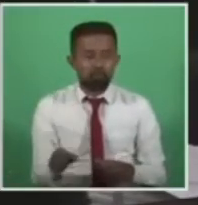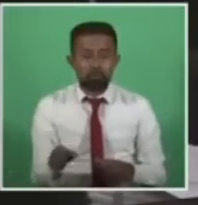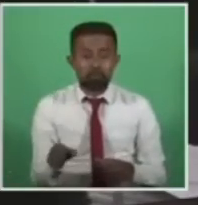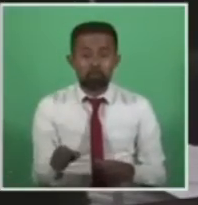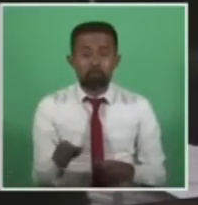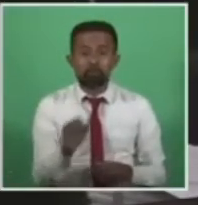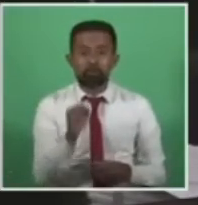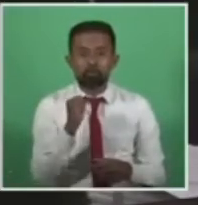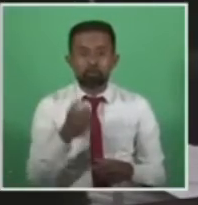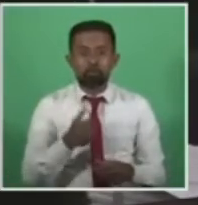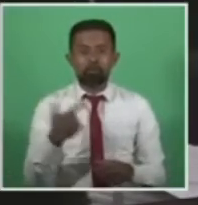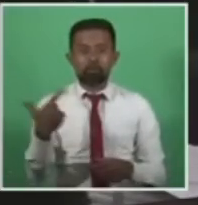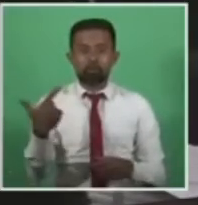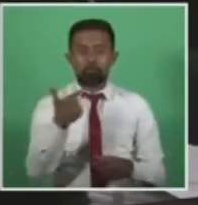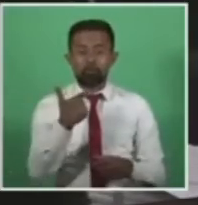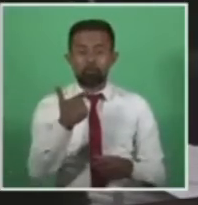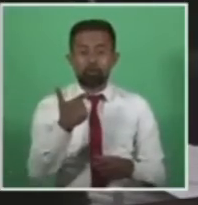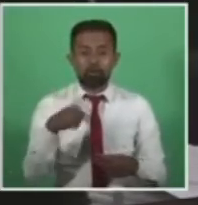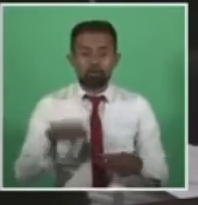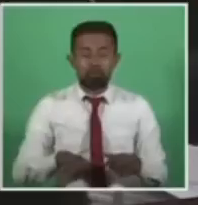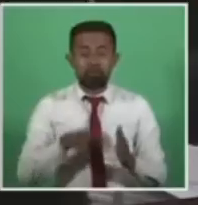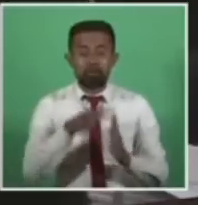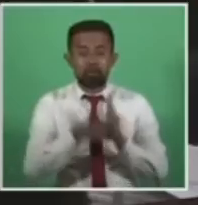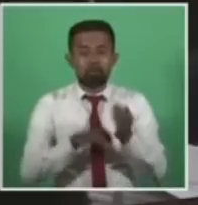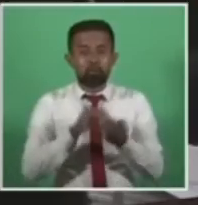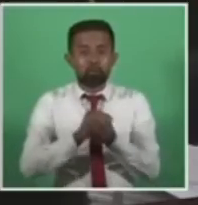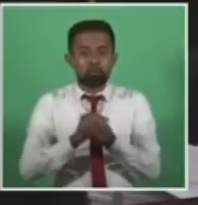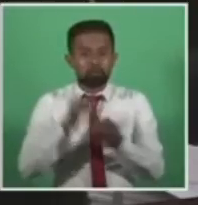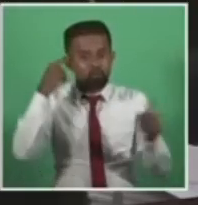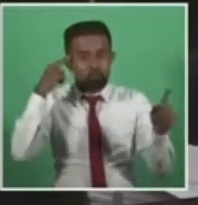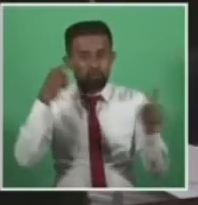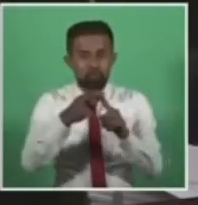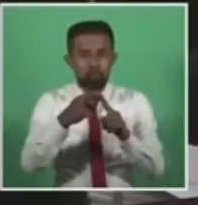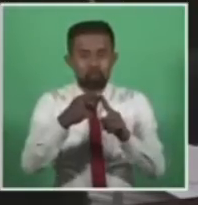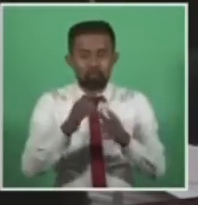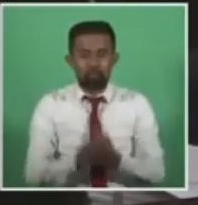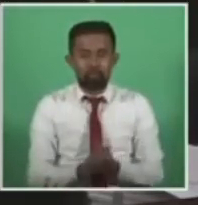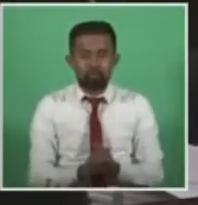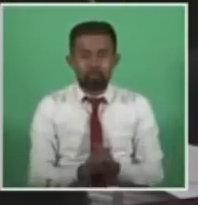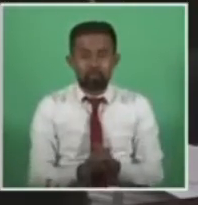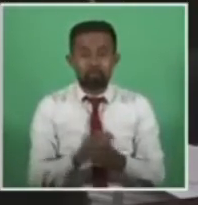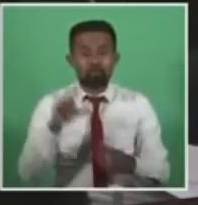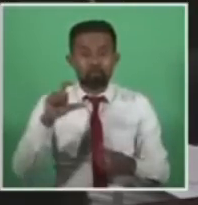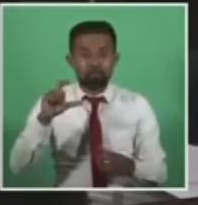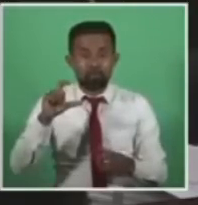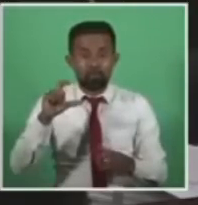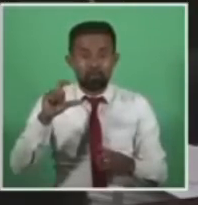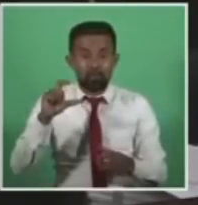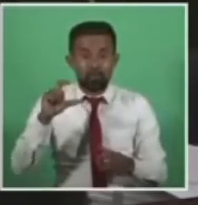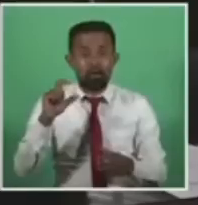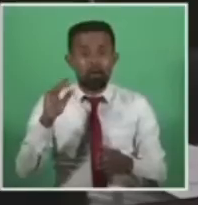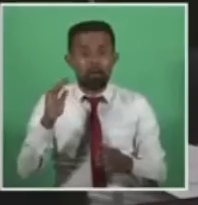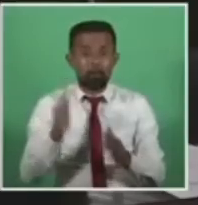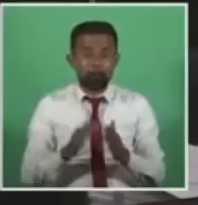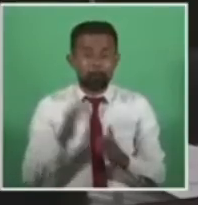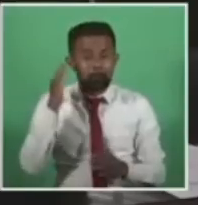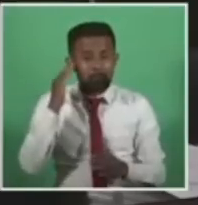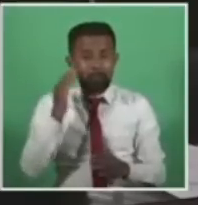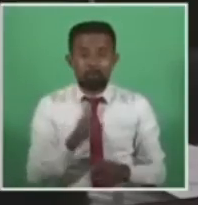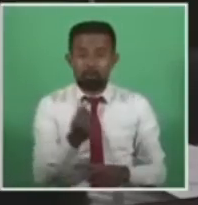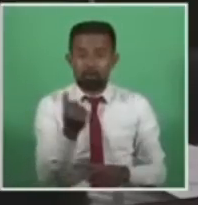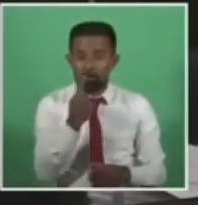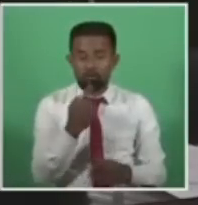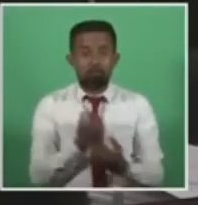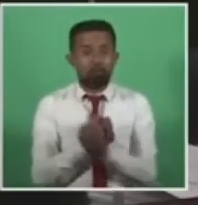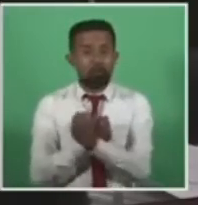ඔබතුමා කොහොමද මට ඇඟිල්ල දික් කරන්නේ මේ ජාතික ආරක්ෂාව පිළිබඳව? මේ චන්ද්‍රිකා බණ්ඩාරනායක මැතිණිය මට හැමතැනම කියනවා